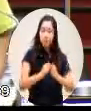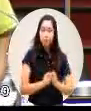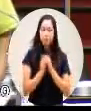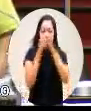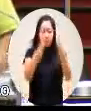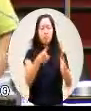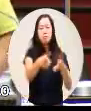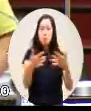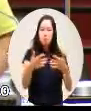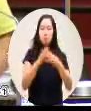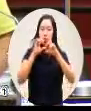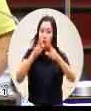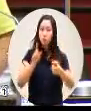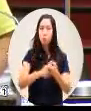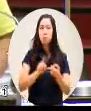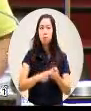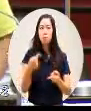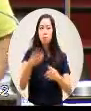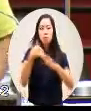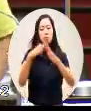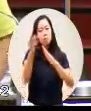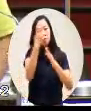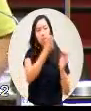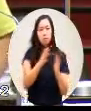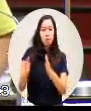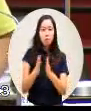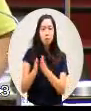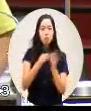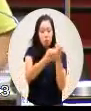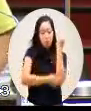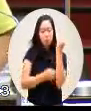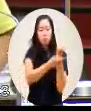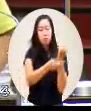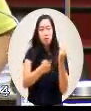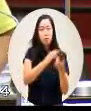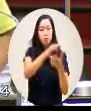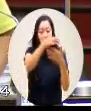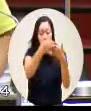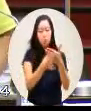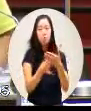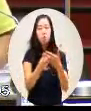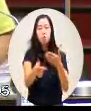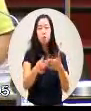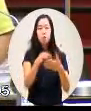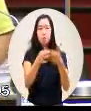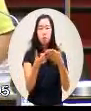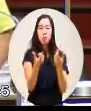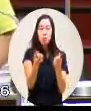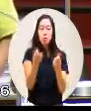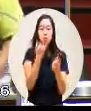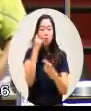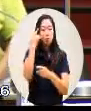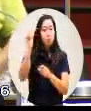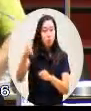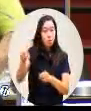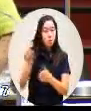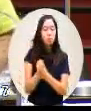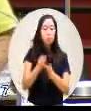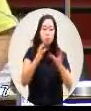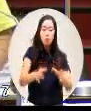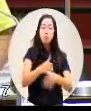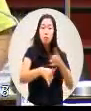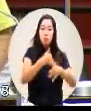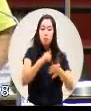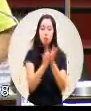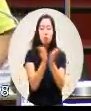回答了。我讲好好好，管理薪资里面哦，出借管理薪资里面哦，写上同一办法当然临时